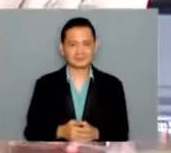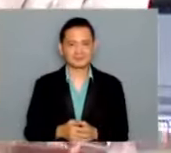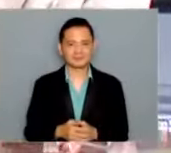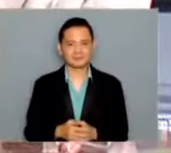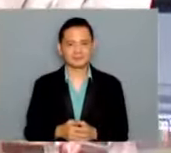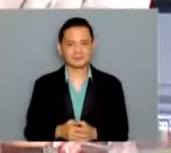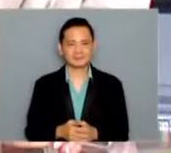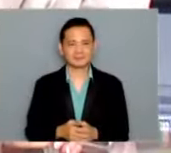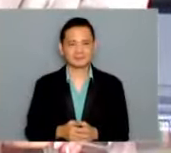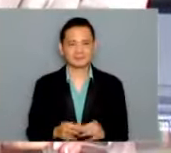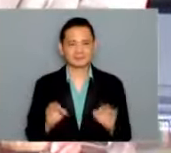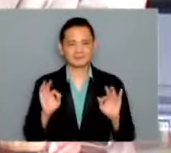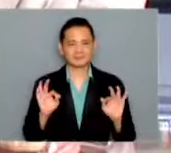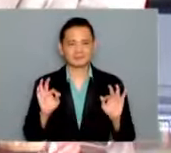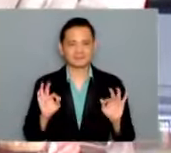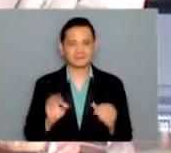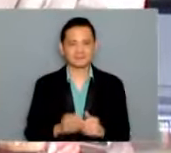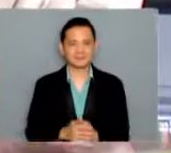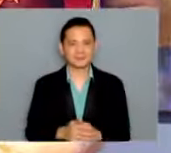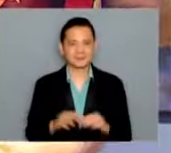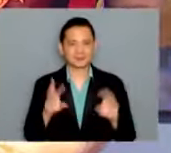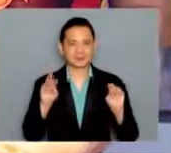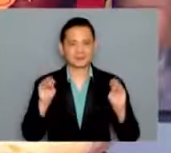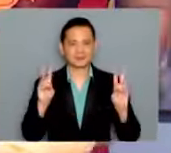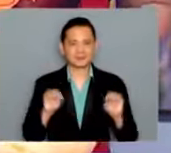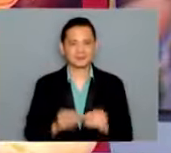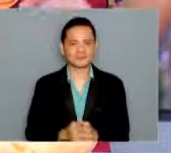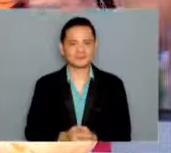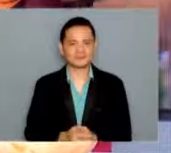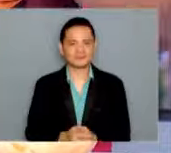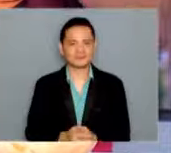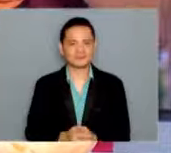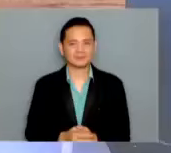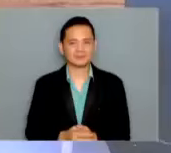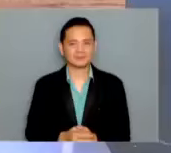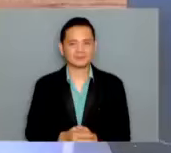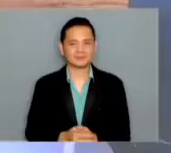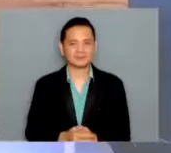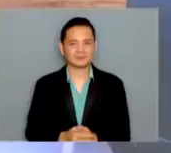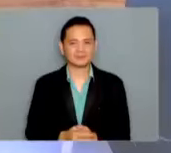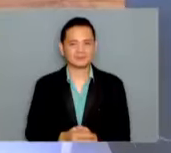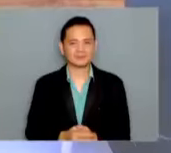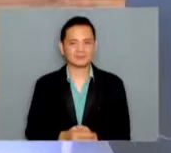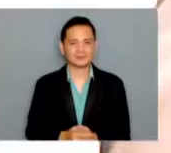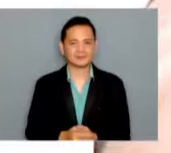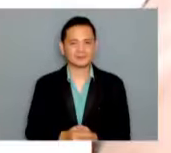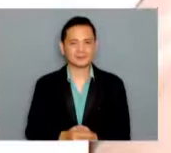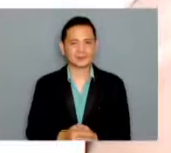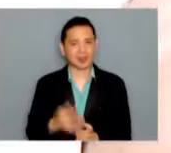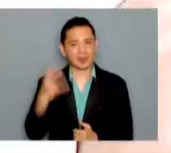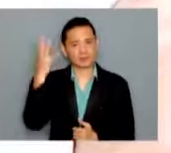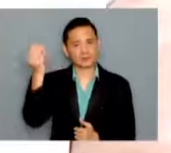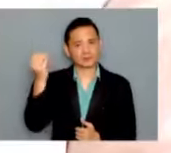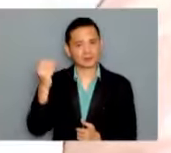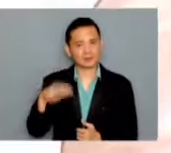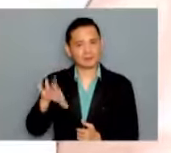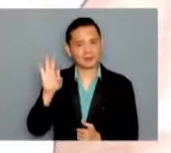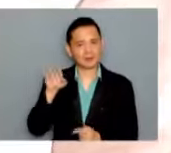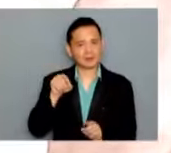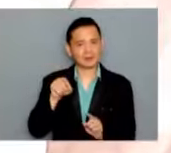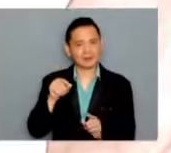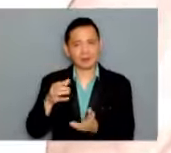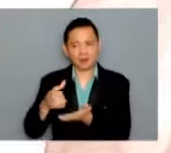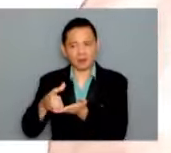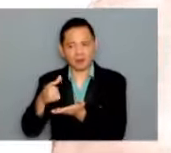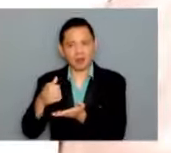Ayan. Thank you, thank you. Pero ako na-share. Nadaanan ko ito kanina dyan sa labas. Eh, gagamitin pala sa set. Hindi